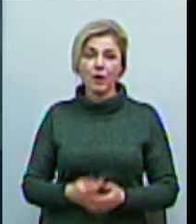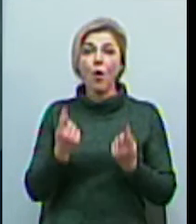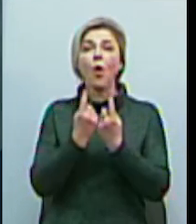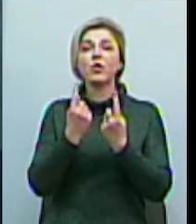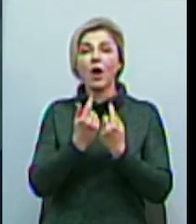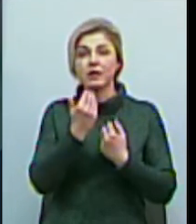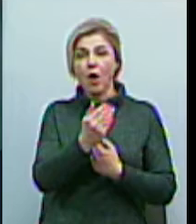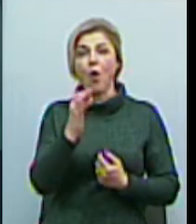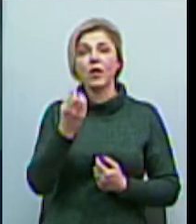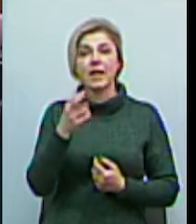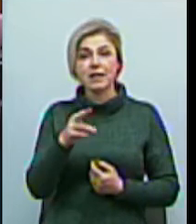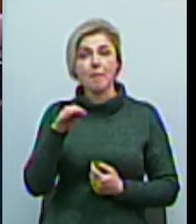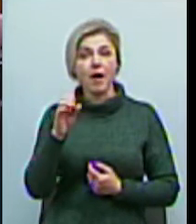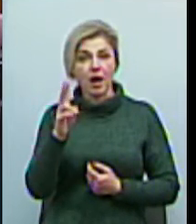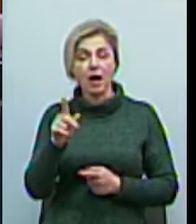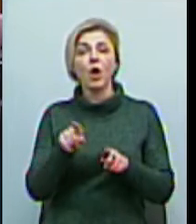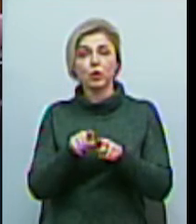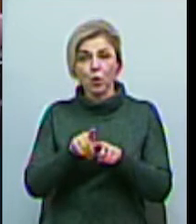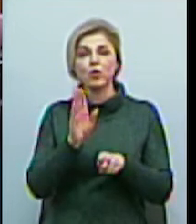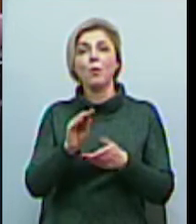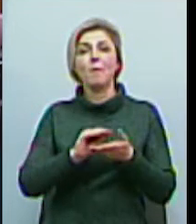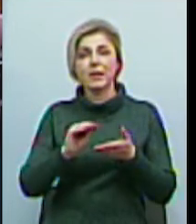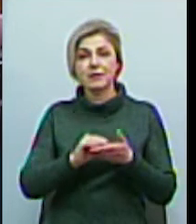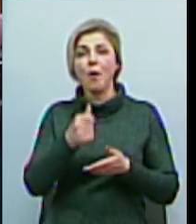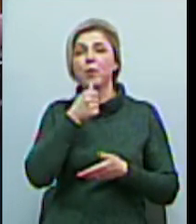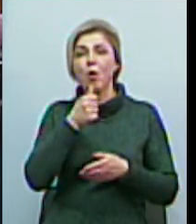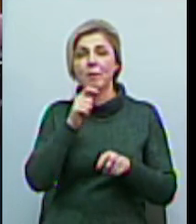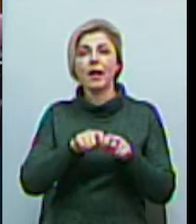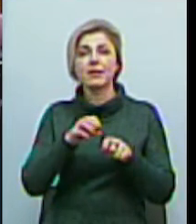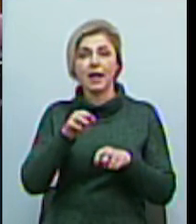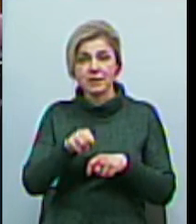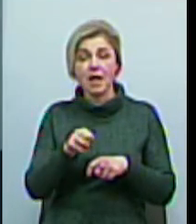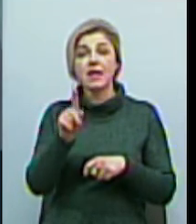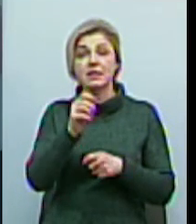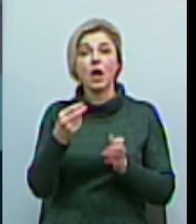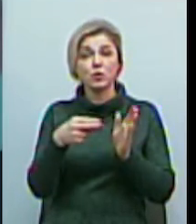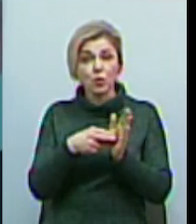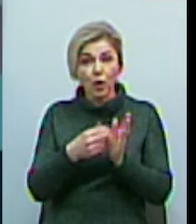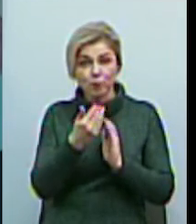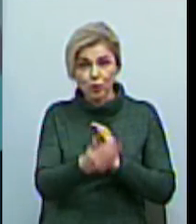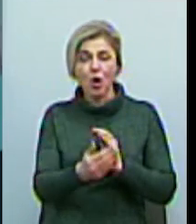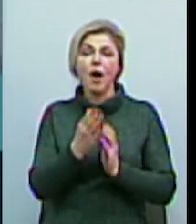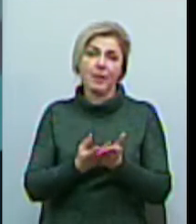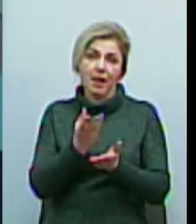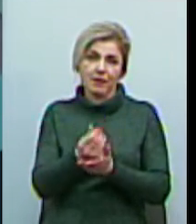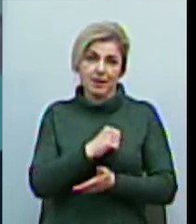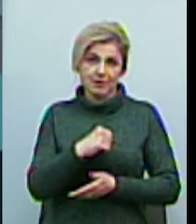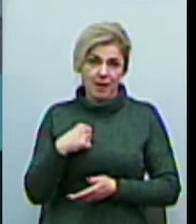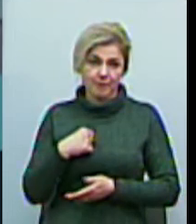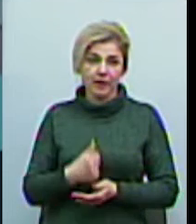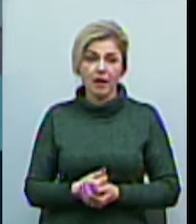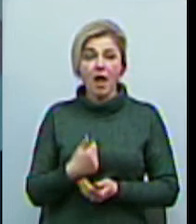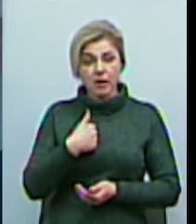Однокласник Олесі Марк теж писатиме пробний тест. За його вартість платитиме сам. Я буду сплачувати ЗНО зі